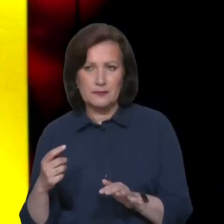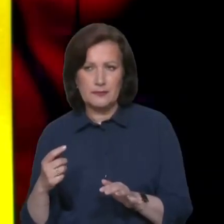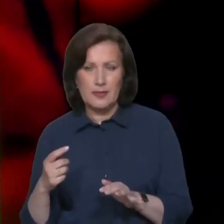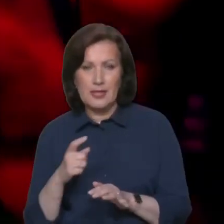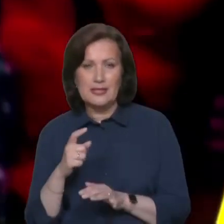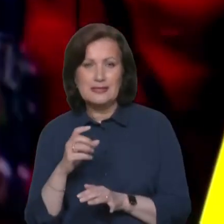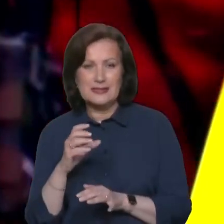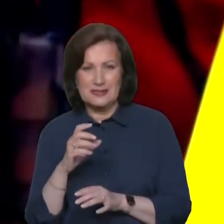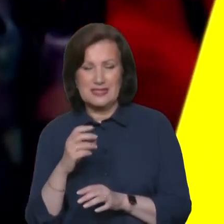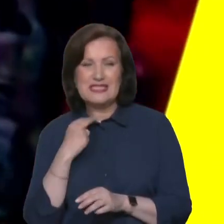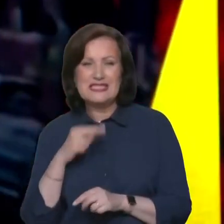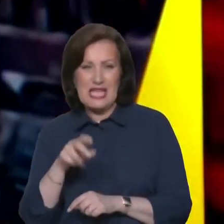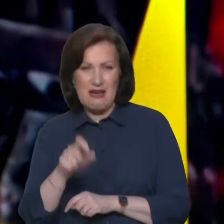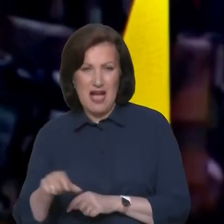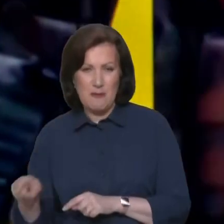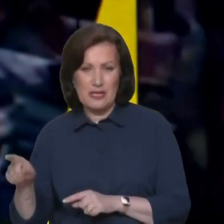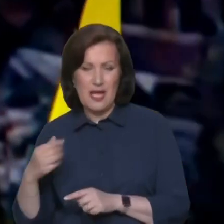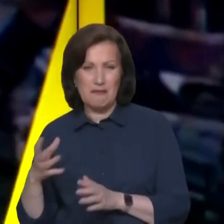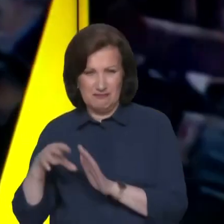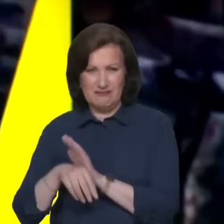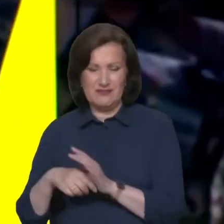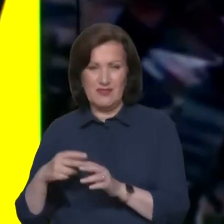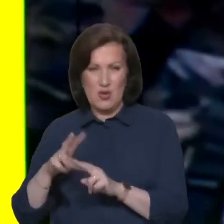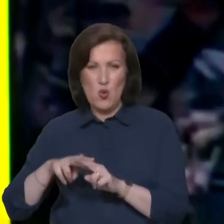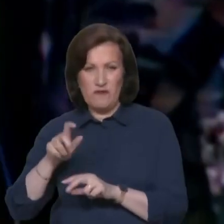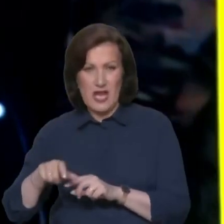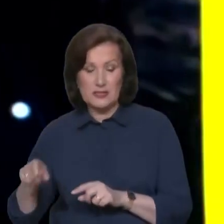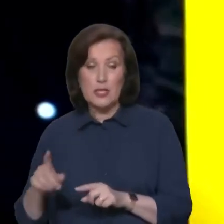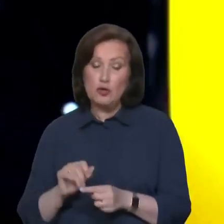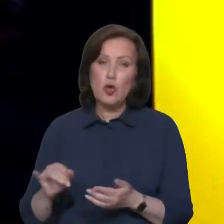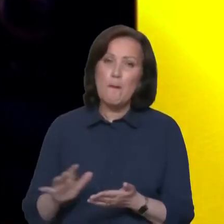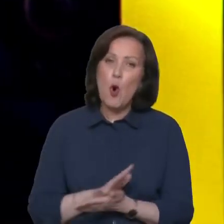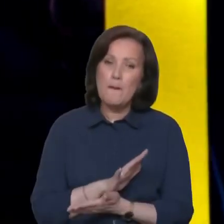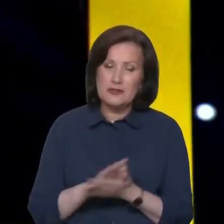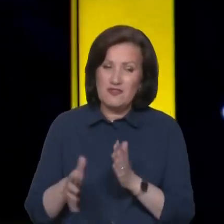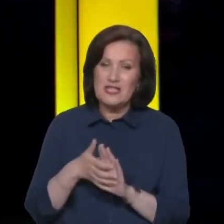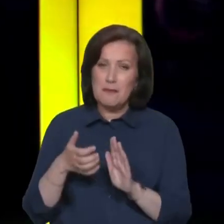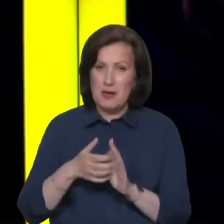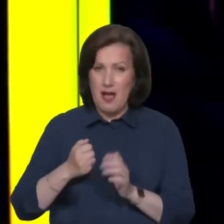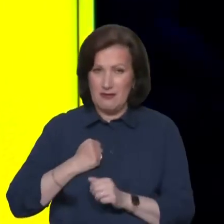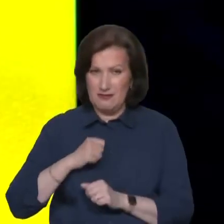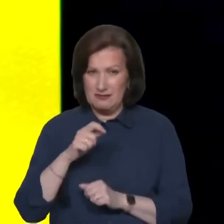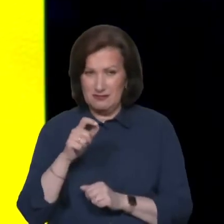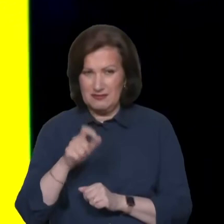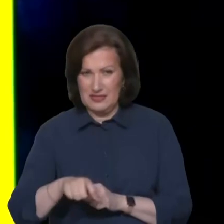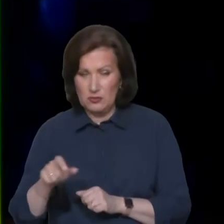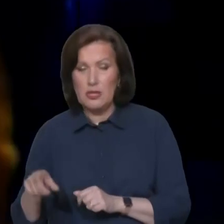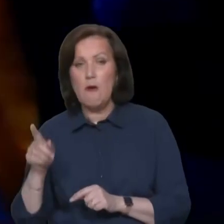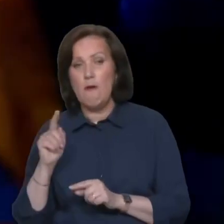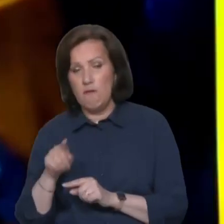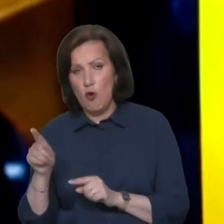цими зеками, тому що там ув'язнених набирають. І, відповідно, для того, щоб компенсувати брак людської сили, брак саме людських атак,